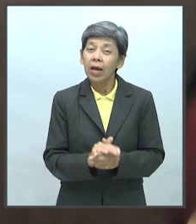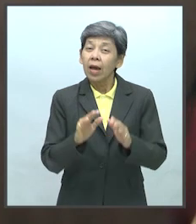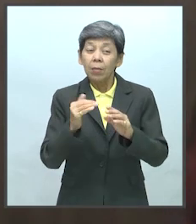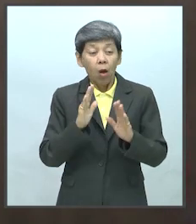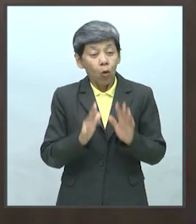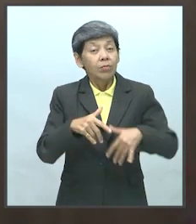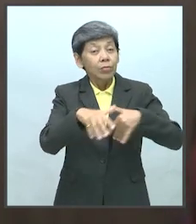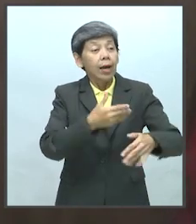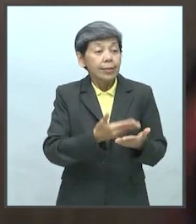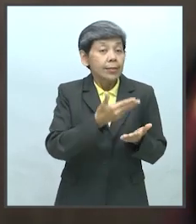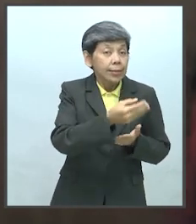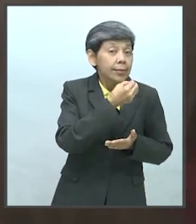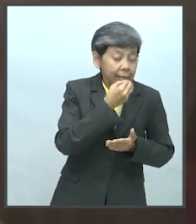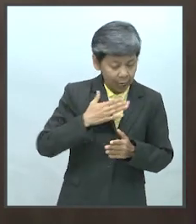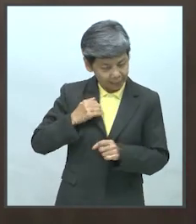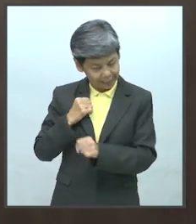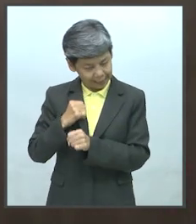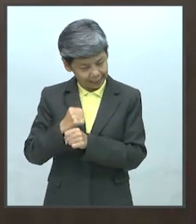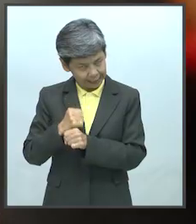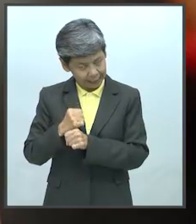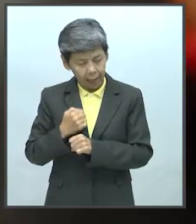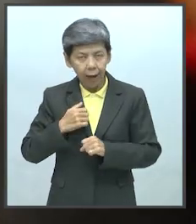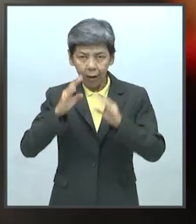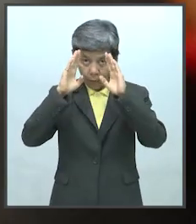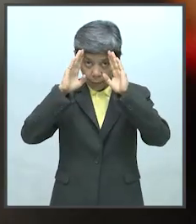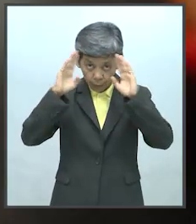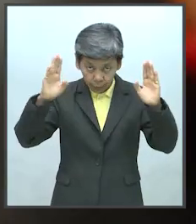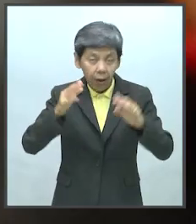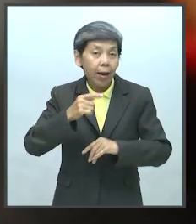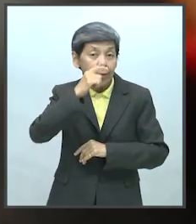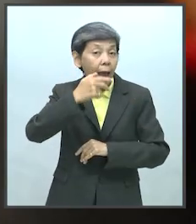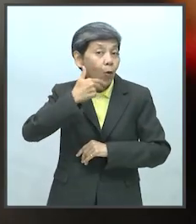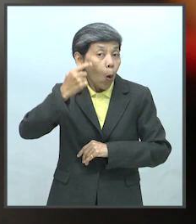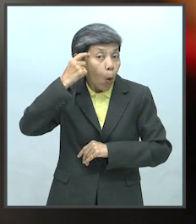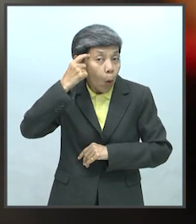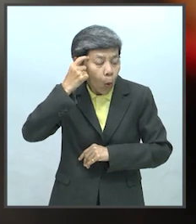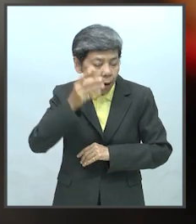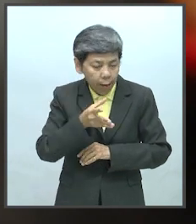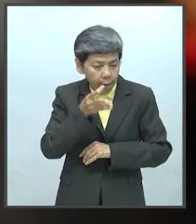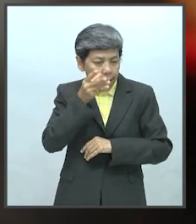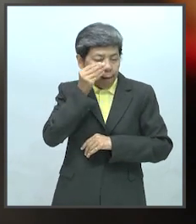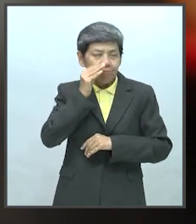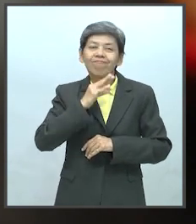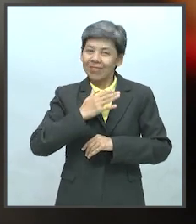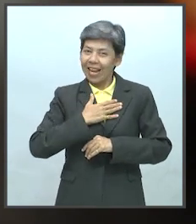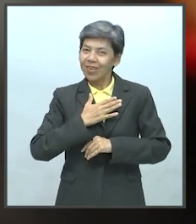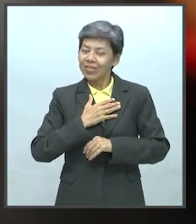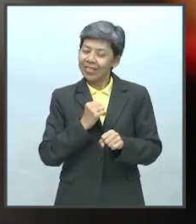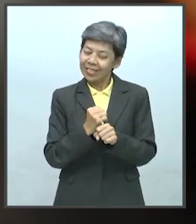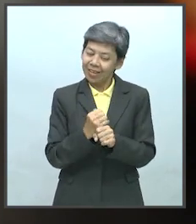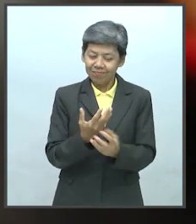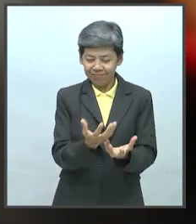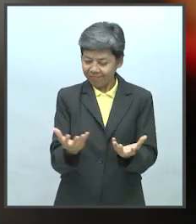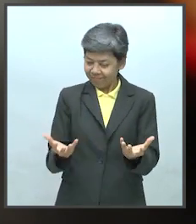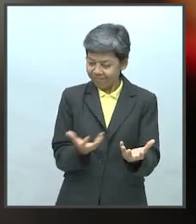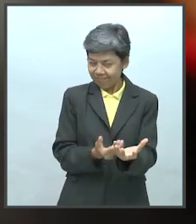ไม่ว่าจะเป็นผู้บริโภคก็ดีหรือคนทำเองก็ดีการที่เรามีความรู้เกี่ยวกับขนมไทยเนี่ยมันก็จะทำให้เราสามารถใ